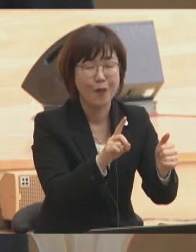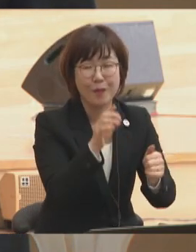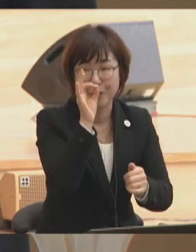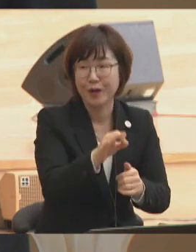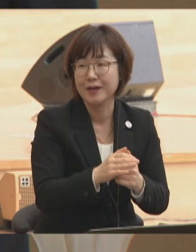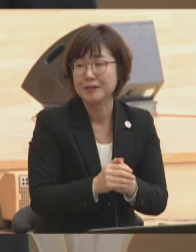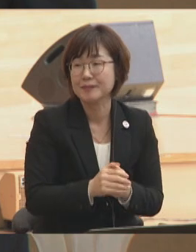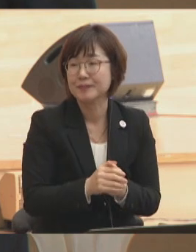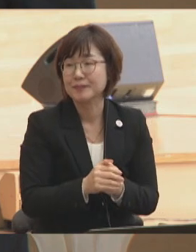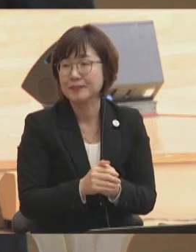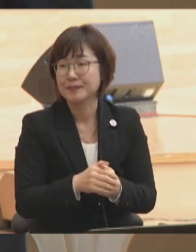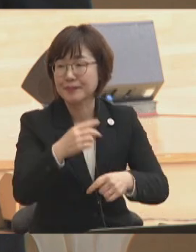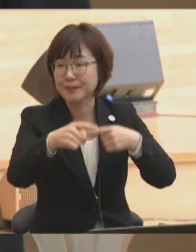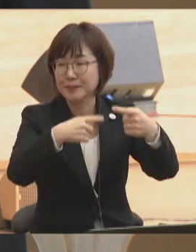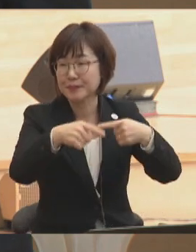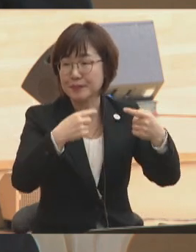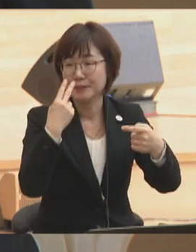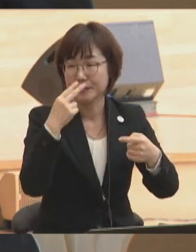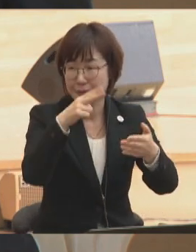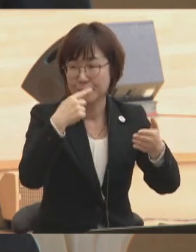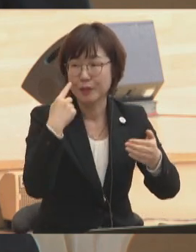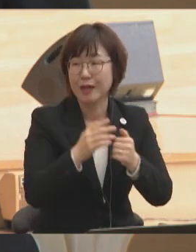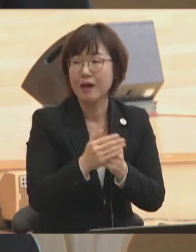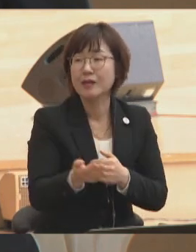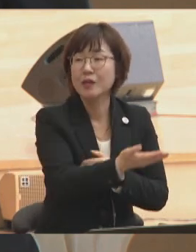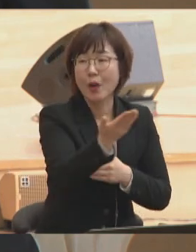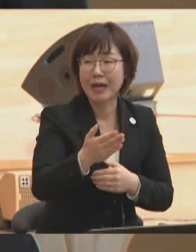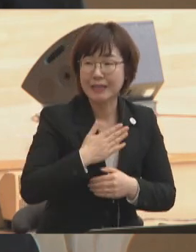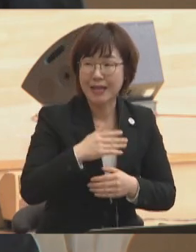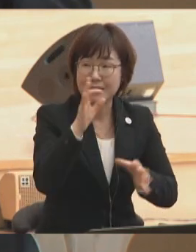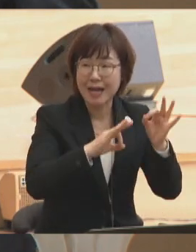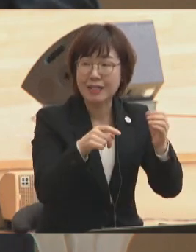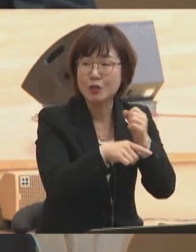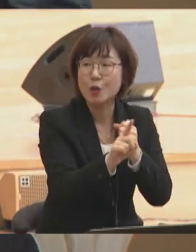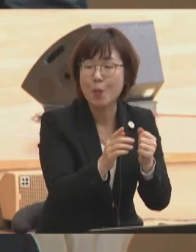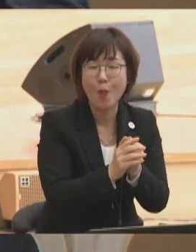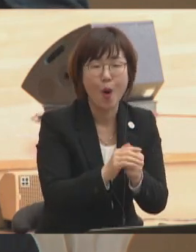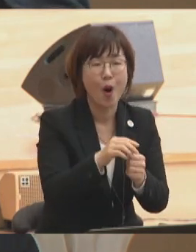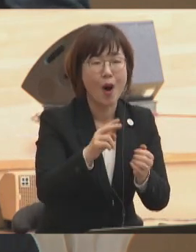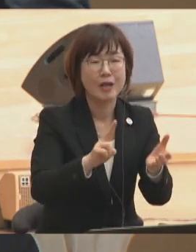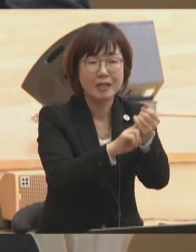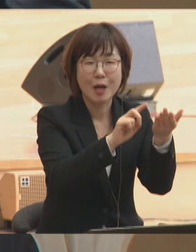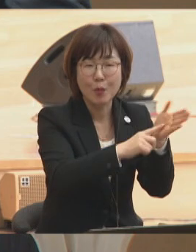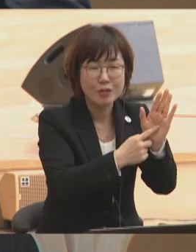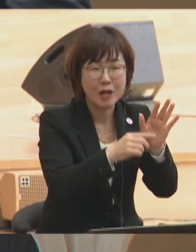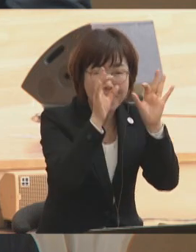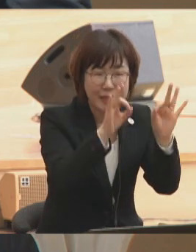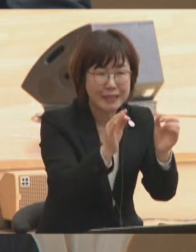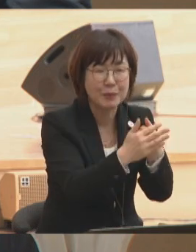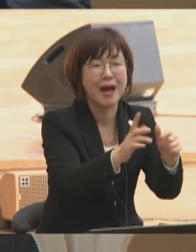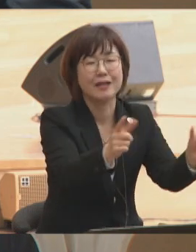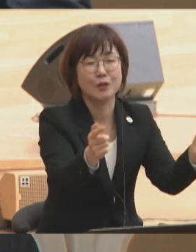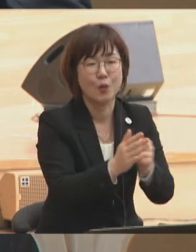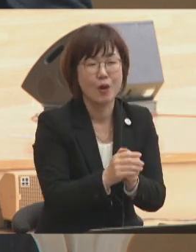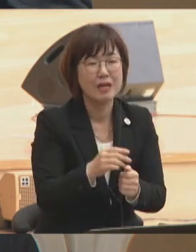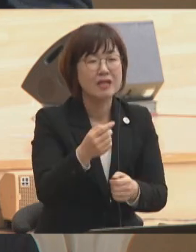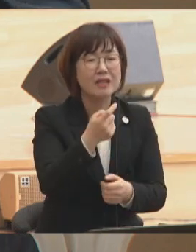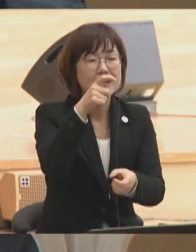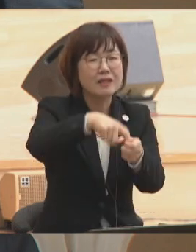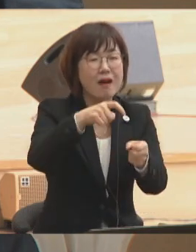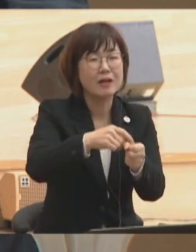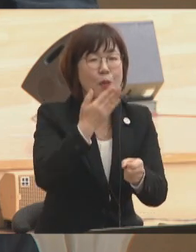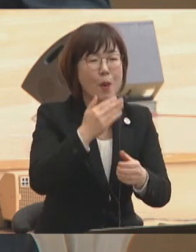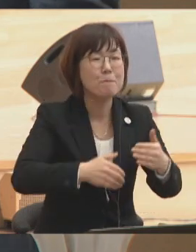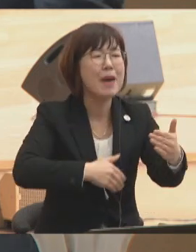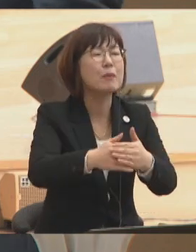설명하십시다. 일단 먼저 읽어보십시다. 시작. 너희가 나를 찾는 것은 표적을 본 까닭이 아니요 떡을 먹고 배부른 까닭이로다.